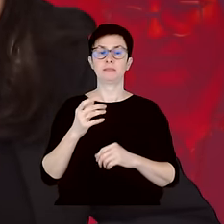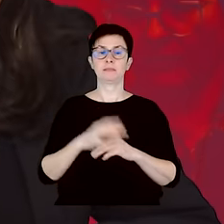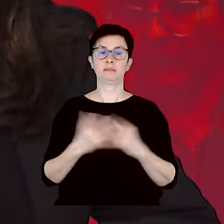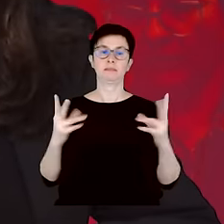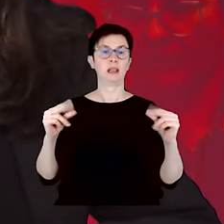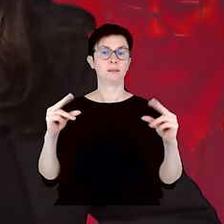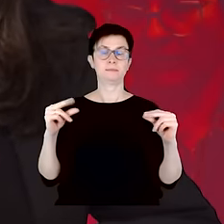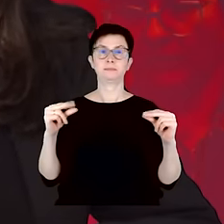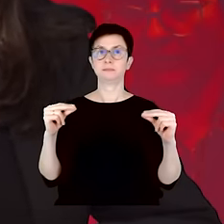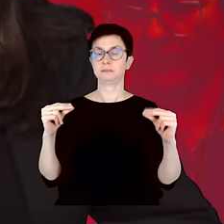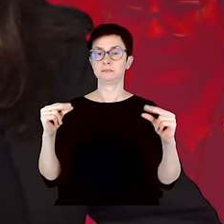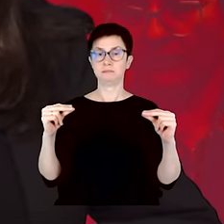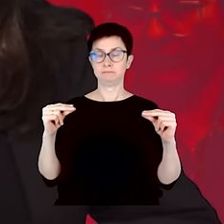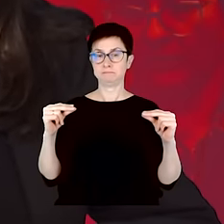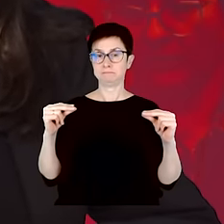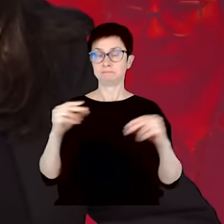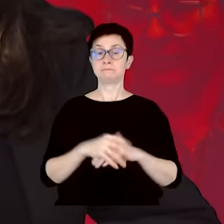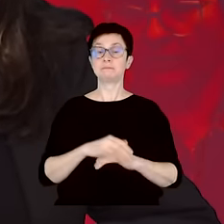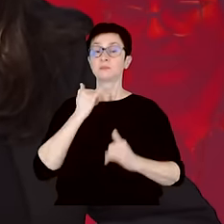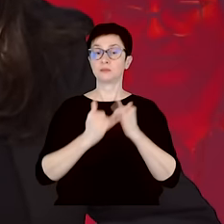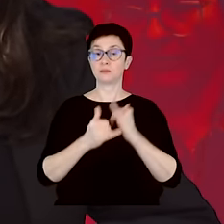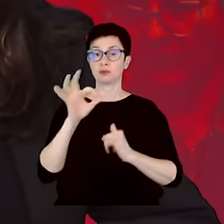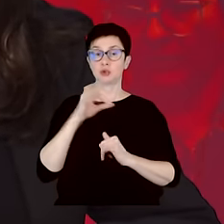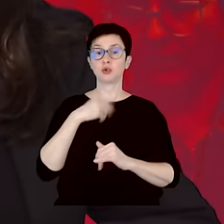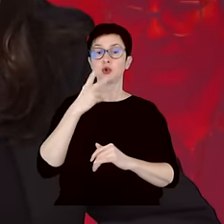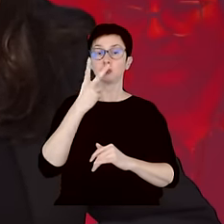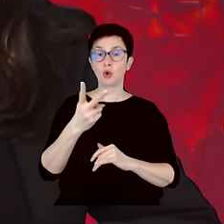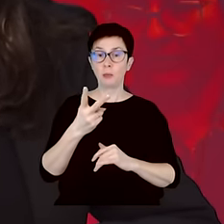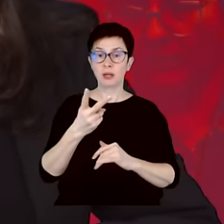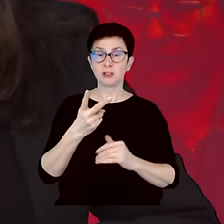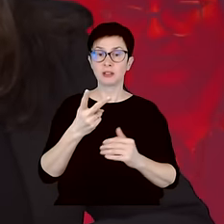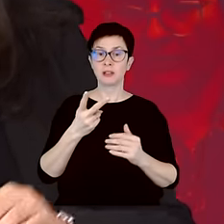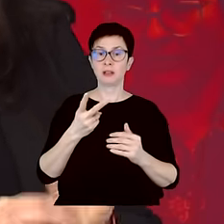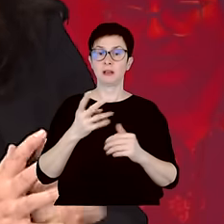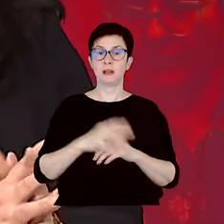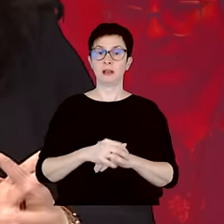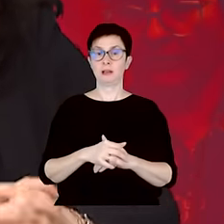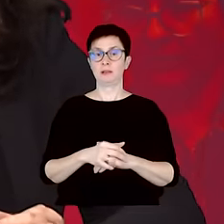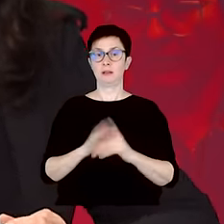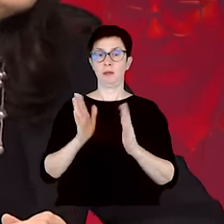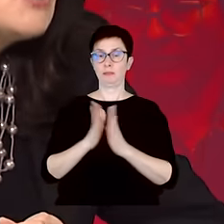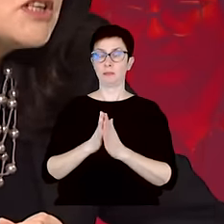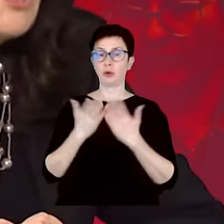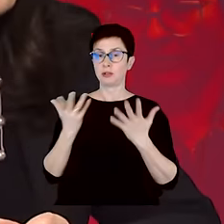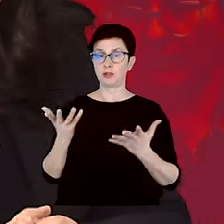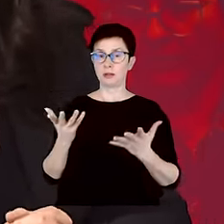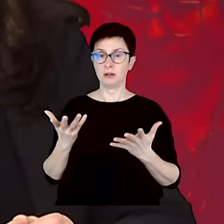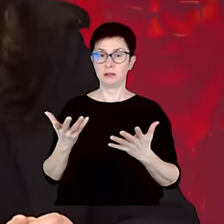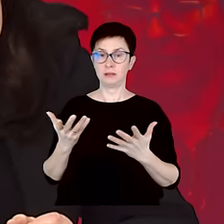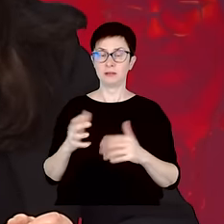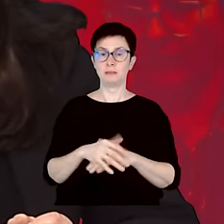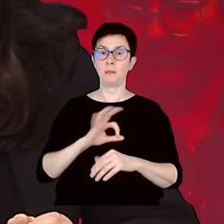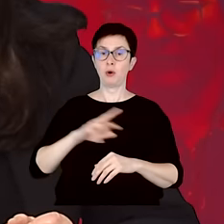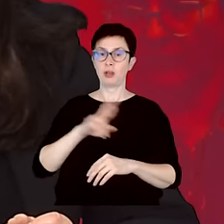Daleko idąca teza, pani poseł. Dokładnie. I jeżeli jeszcze popatrzymy na przykład na prawników... A które to były śledztwa, pani? Proszę bardzo, także z mojego regionu,